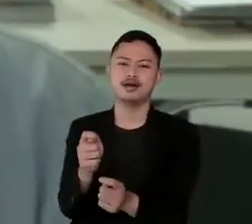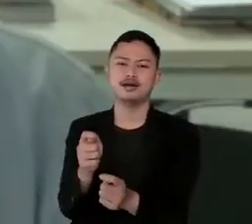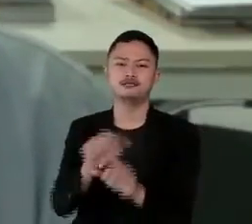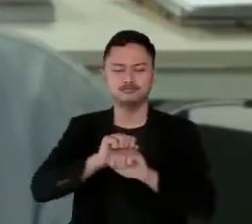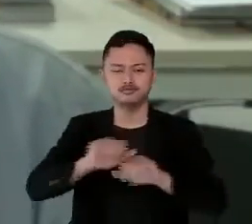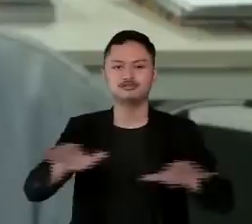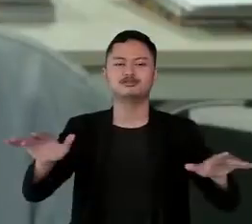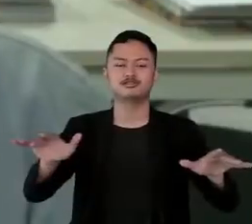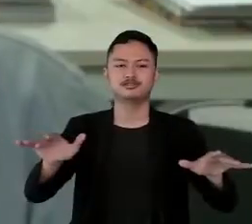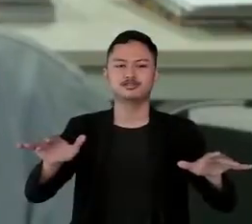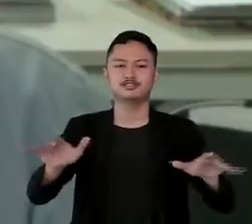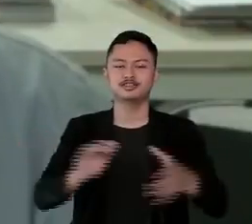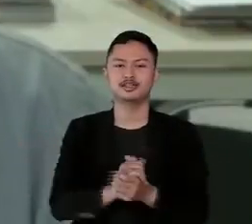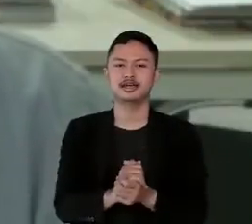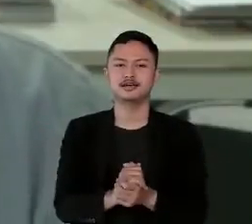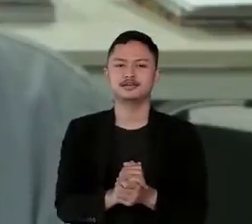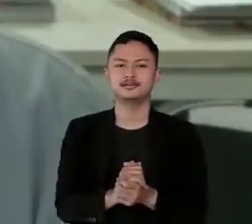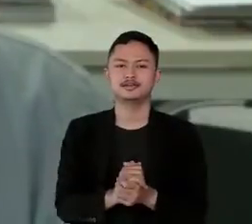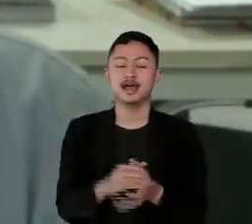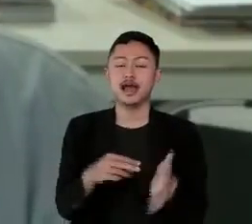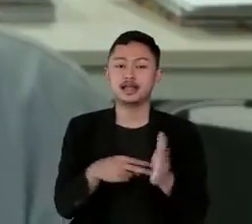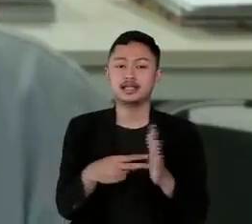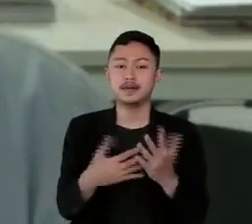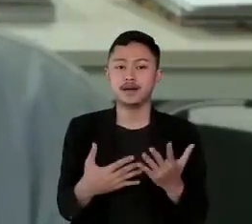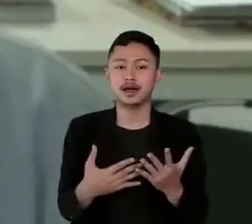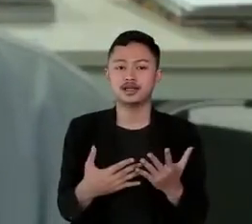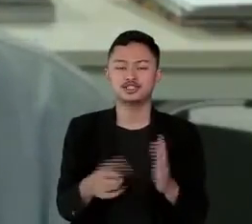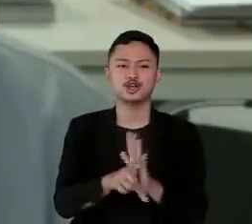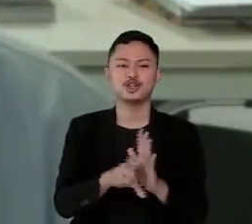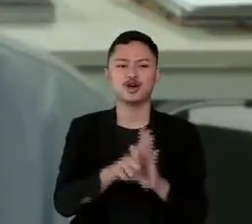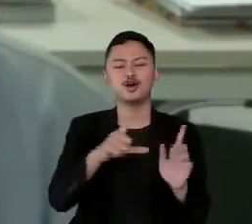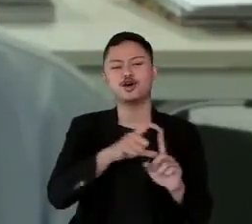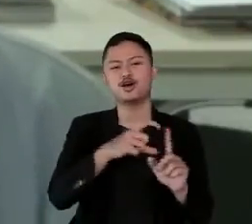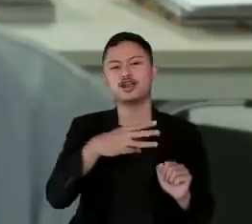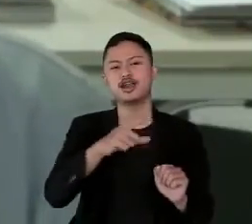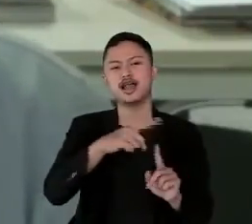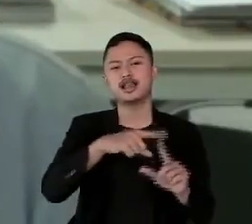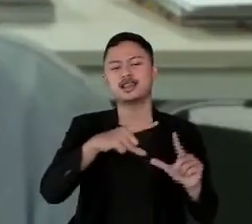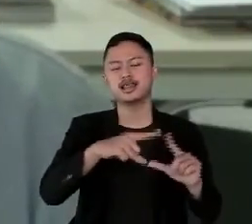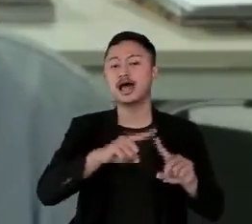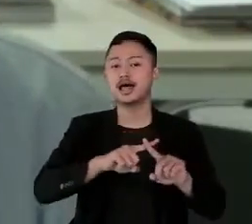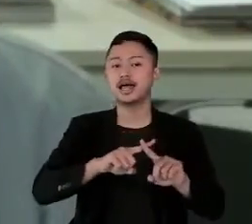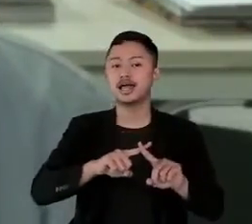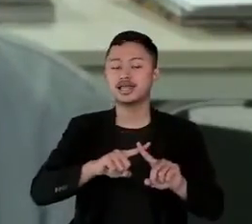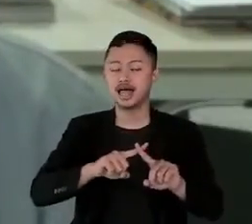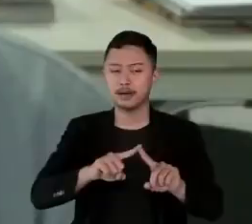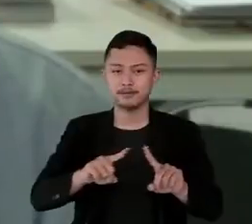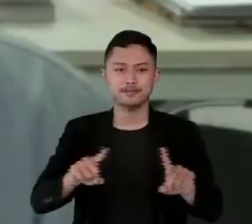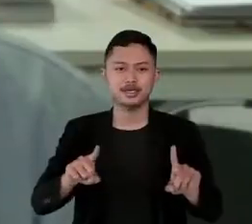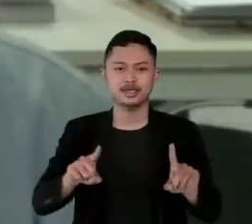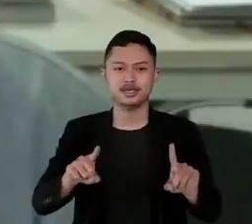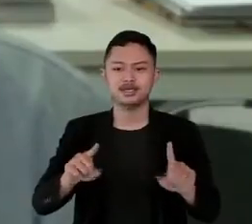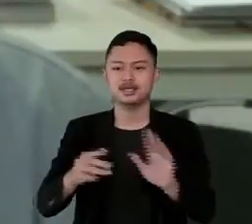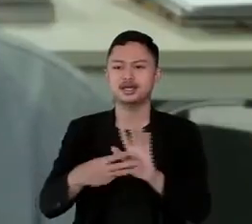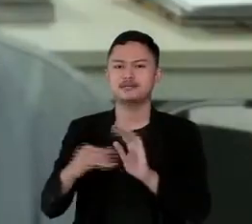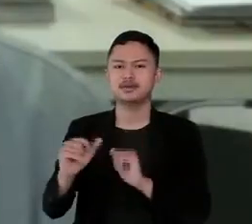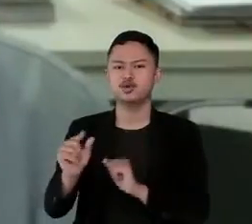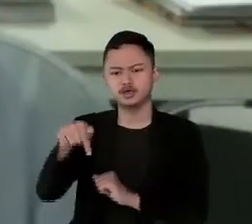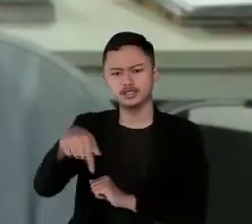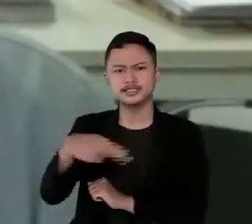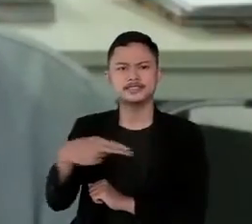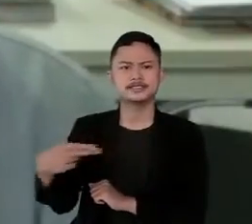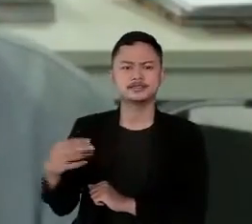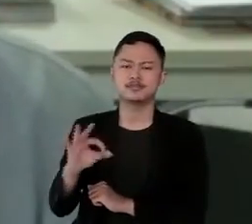itu nampaknya berubah dan itu terjadi pada varian Delta tetapi tidak ada varian mint dan